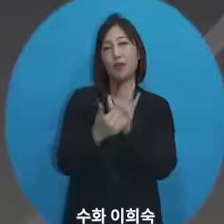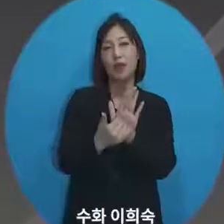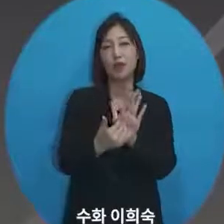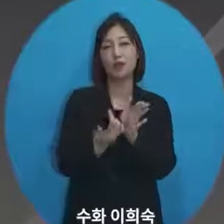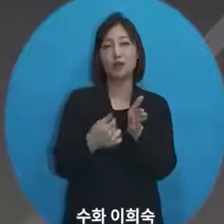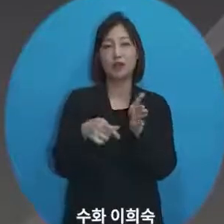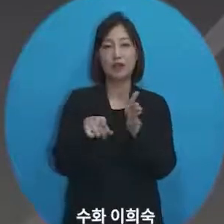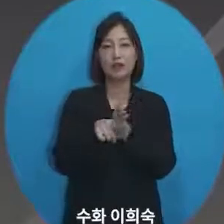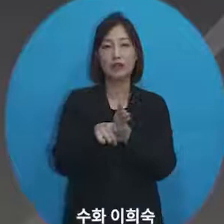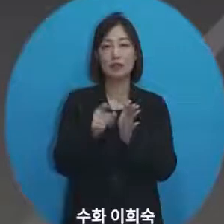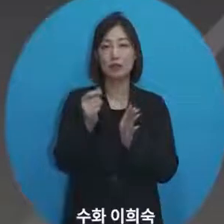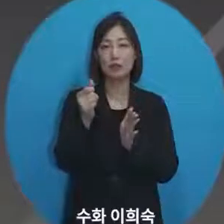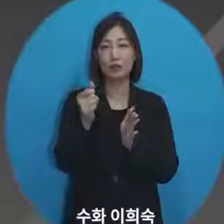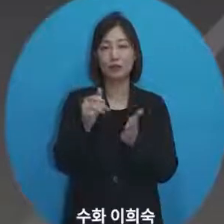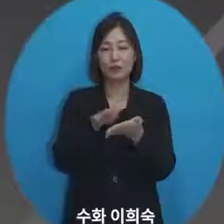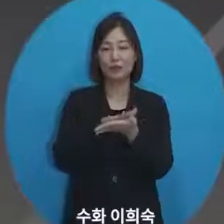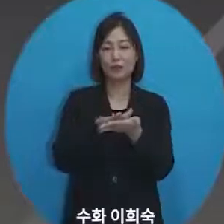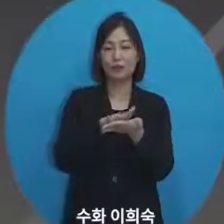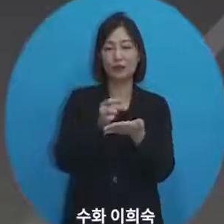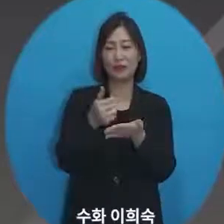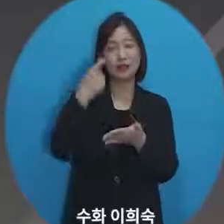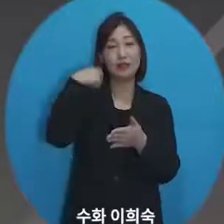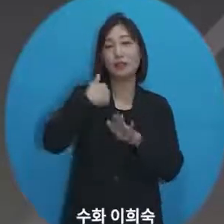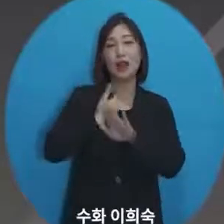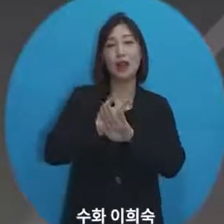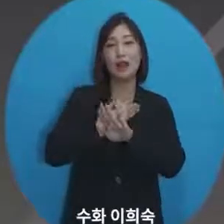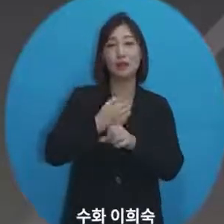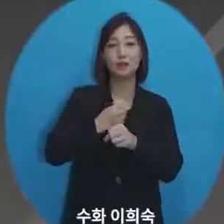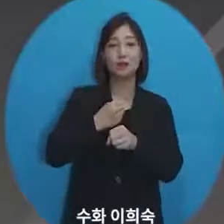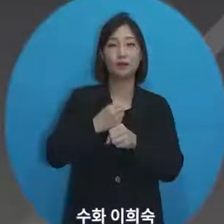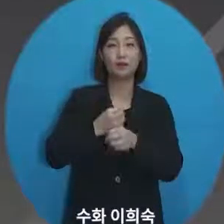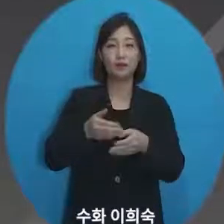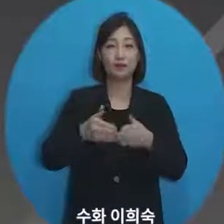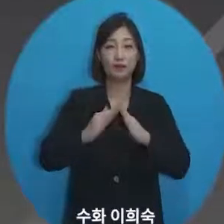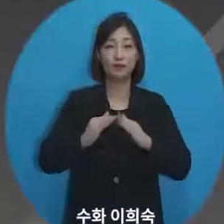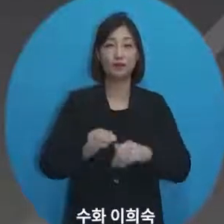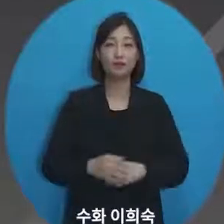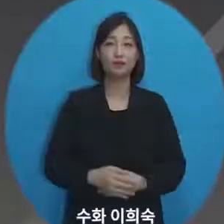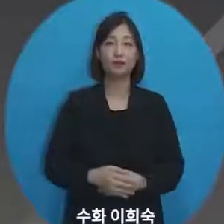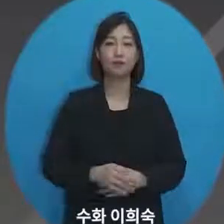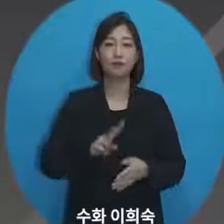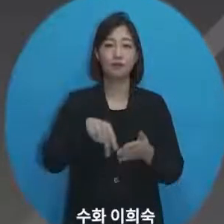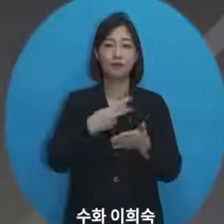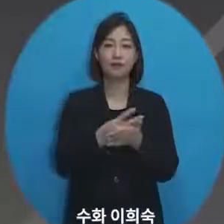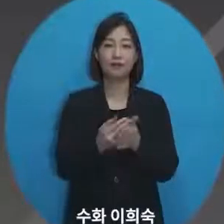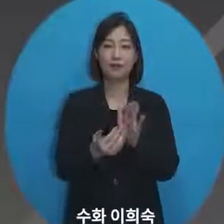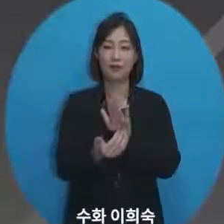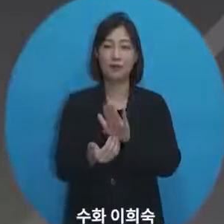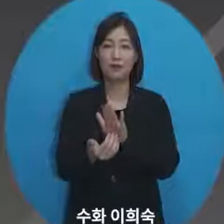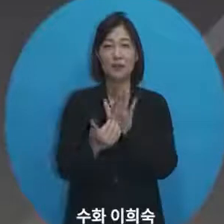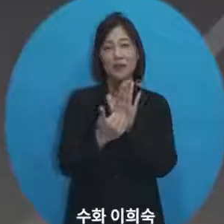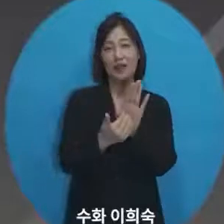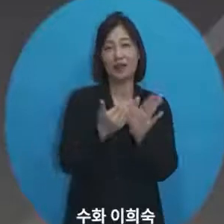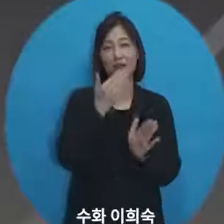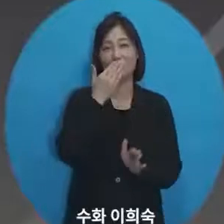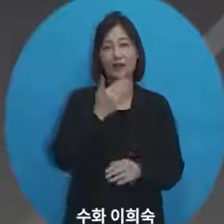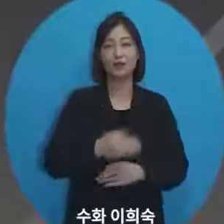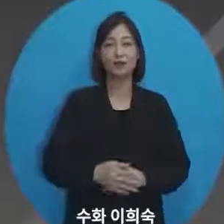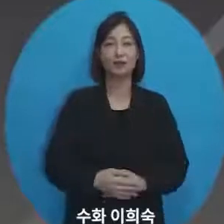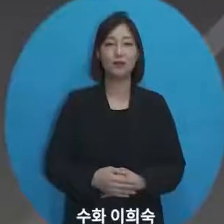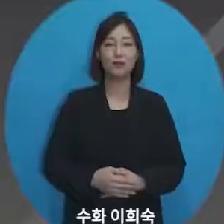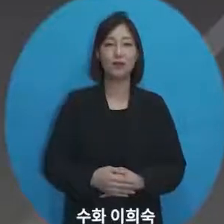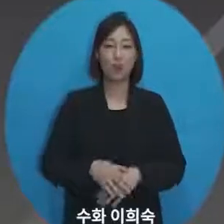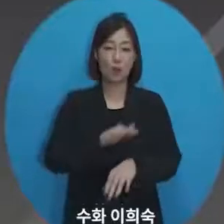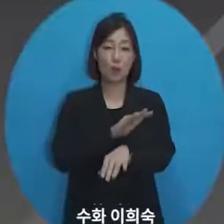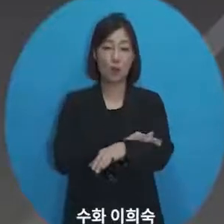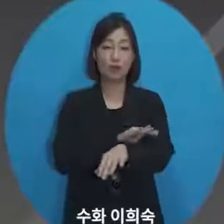그 부분의 색상을 기존의 바닥면과 다르게 함으로써 시인성을 확보해서 헛디딤 사고를 방지할 수가 있게